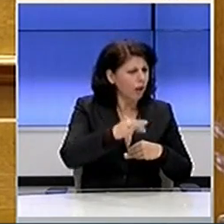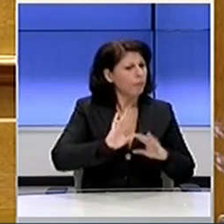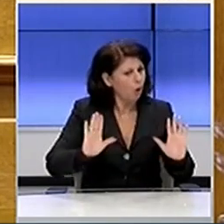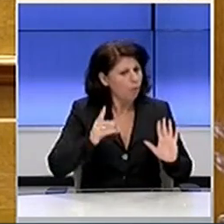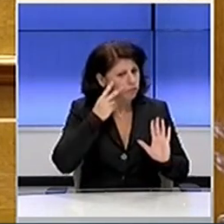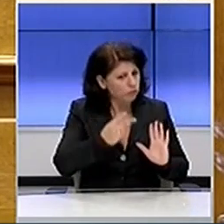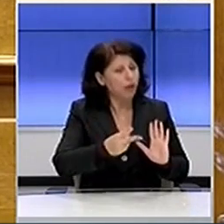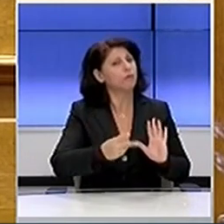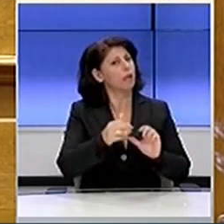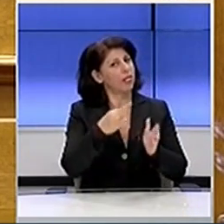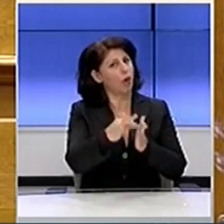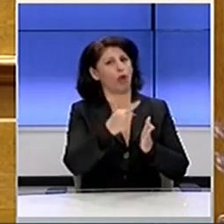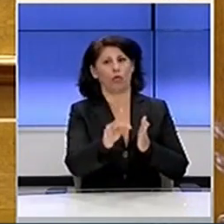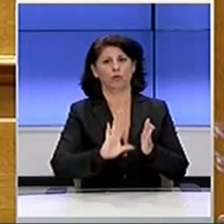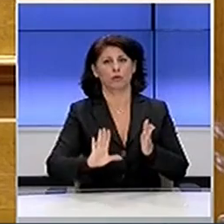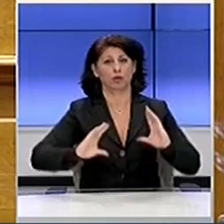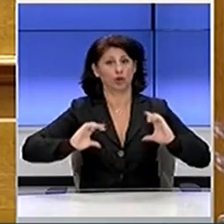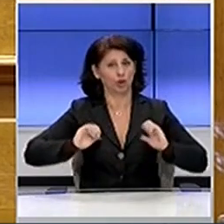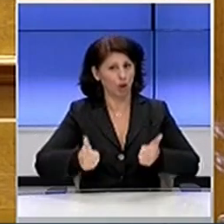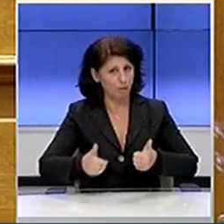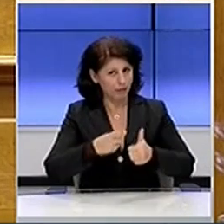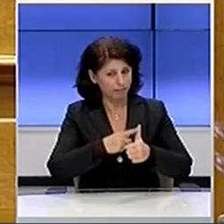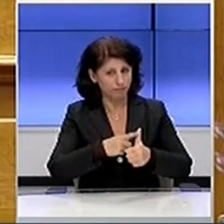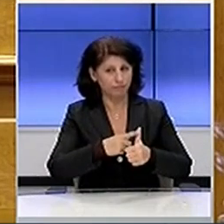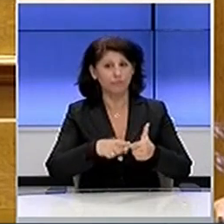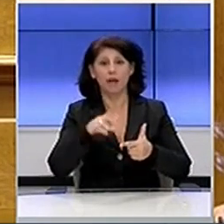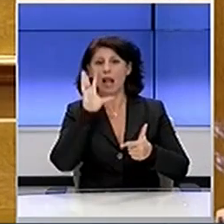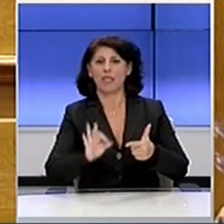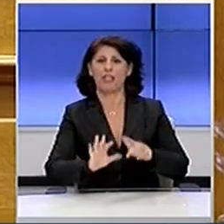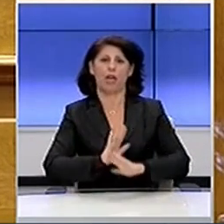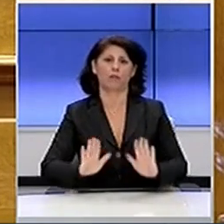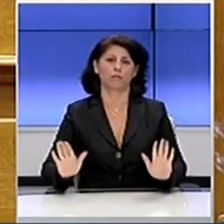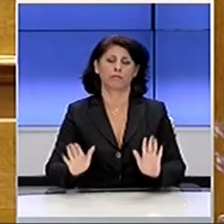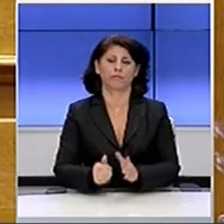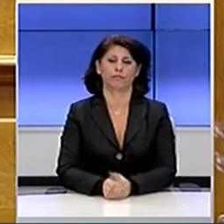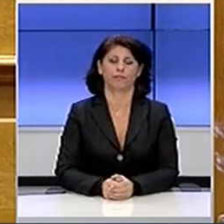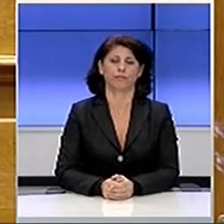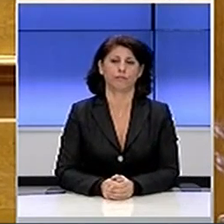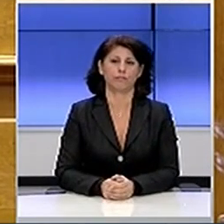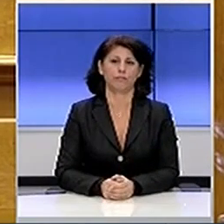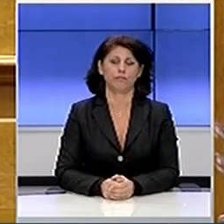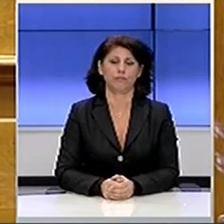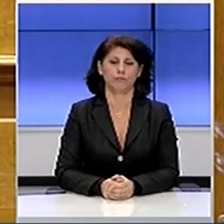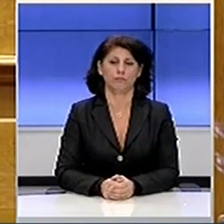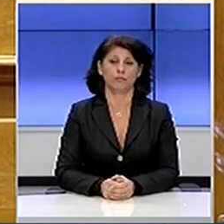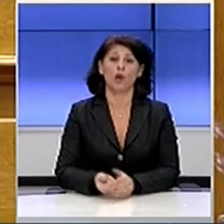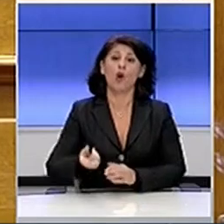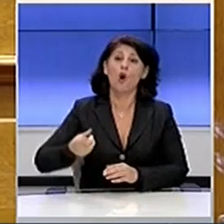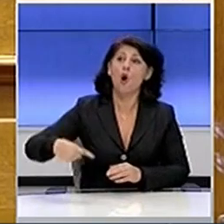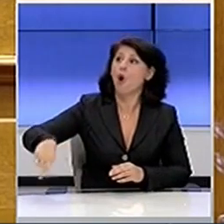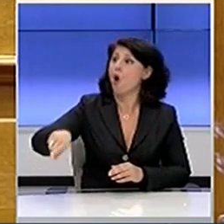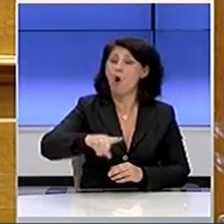όπου αυτές εντοπίζονται. Με τόλμη και με αλήθεια. Πλευρά τους, όλοι οι